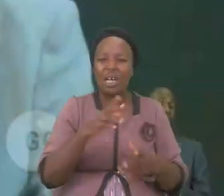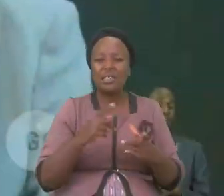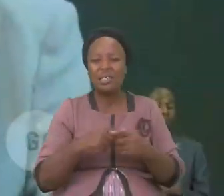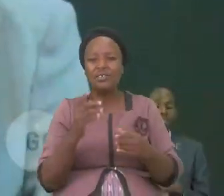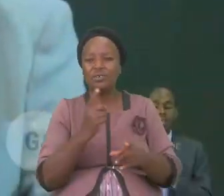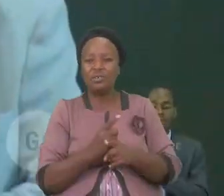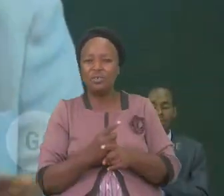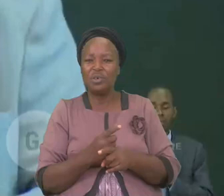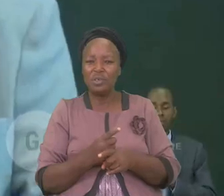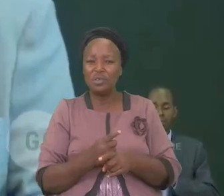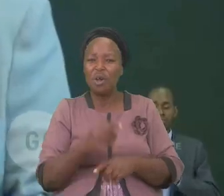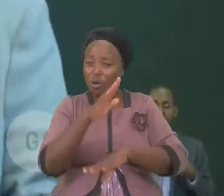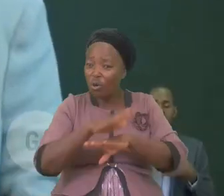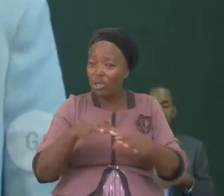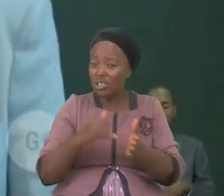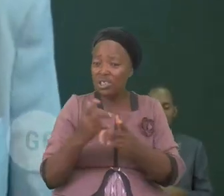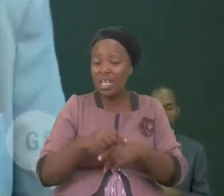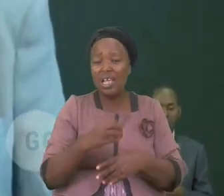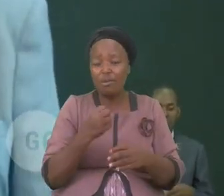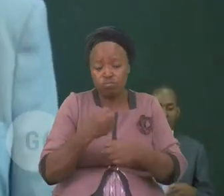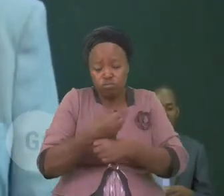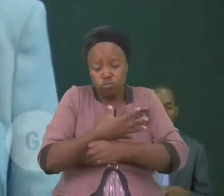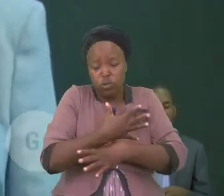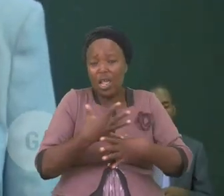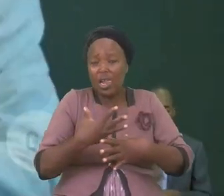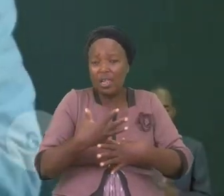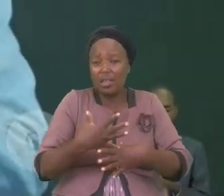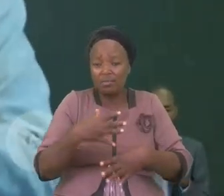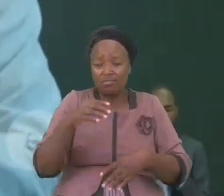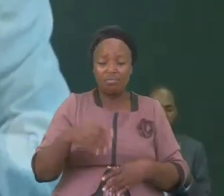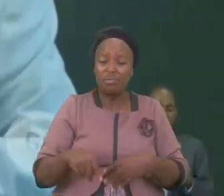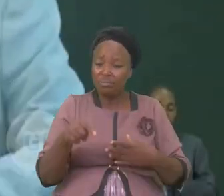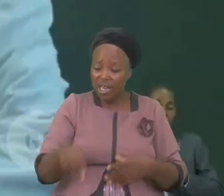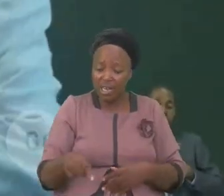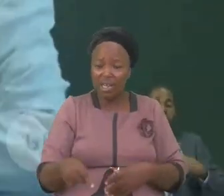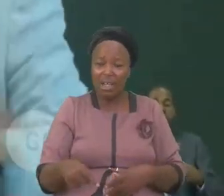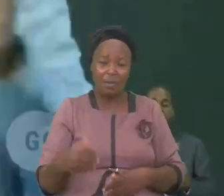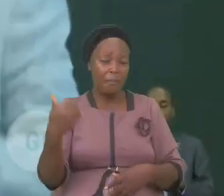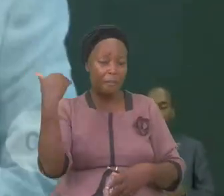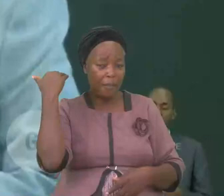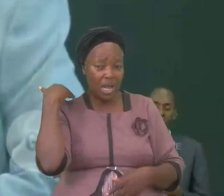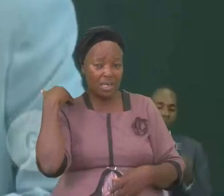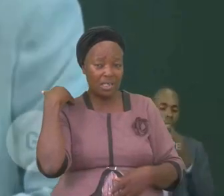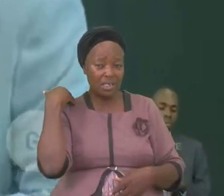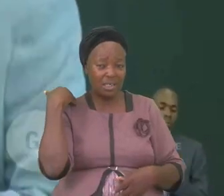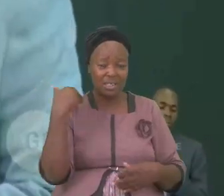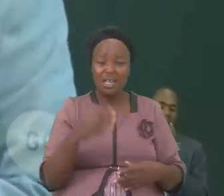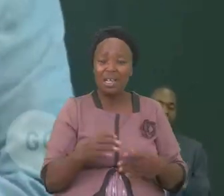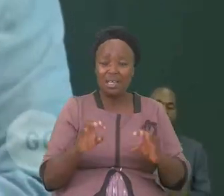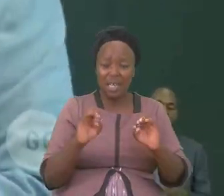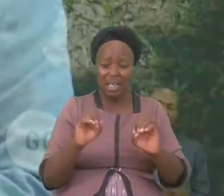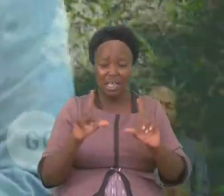cas. Enflement, goitre, bosse au dos, fibrome,